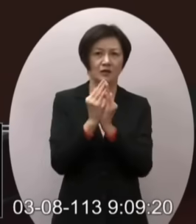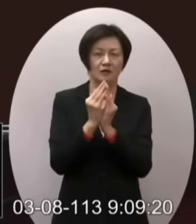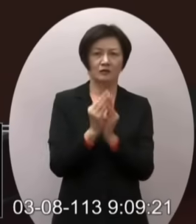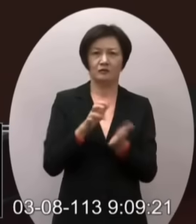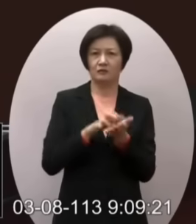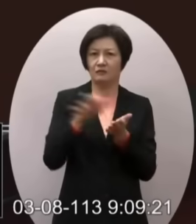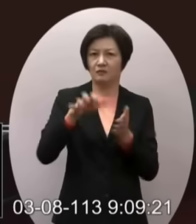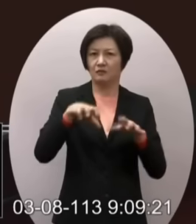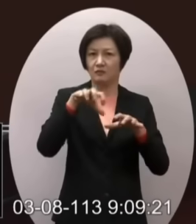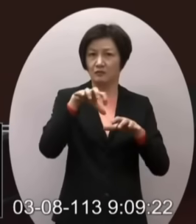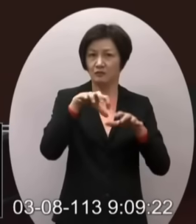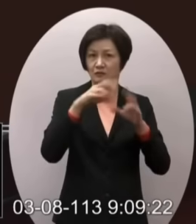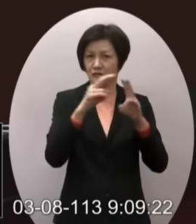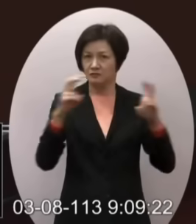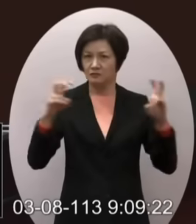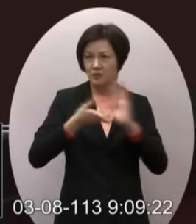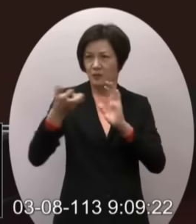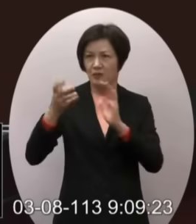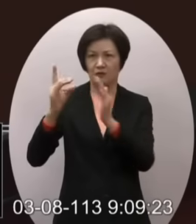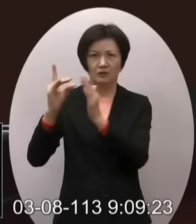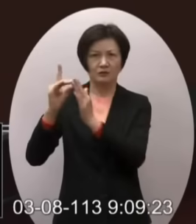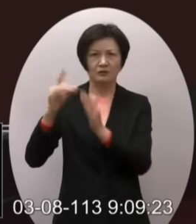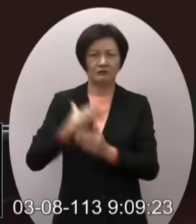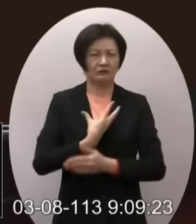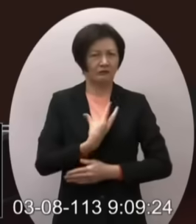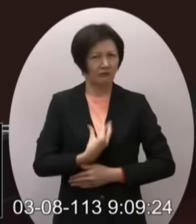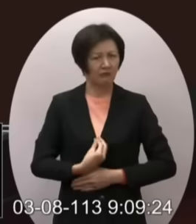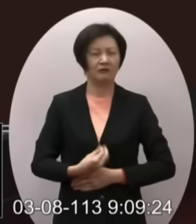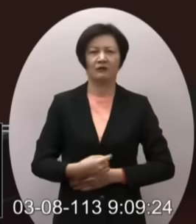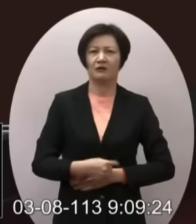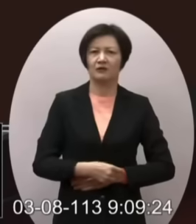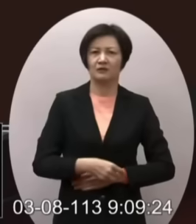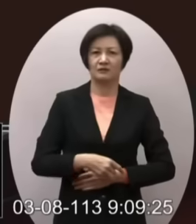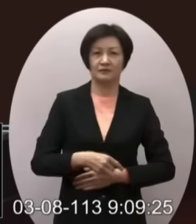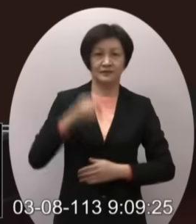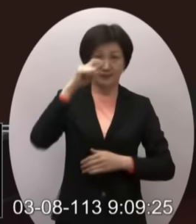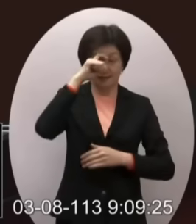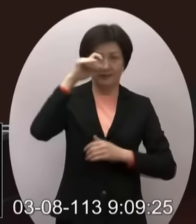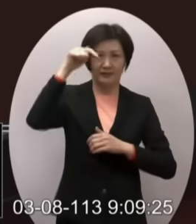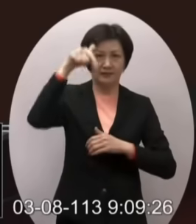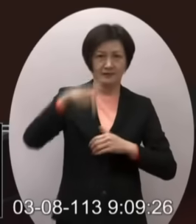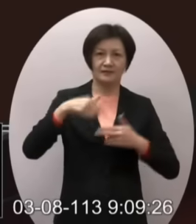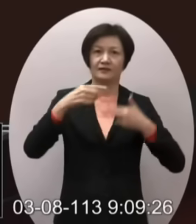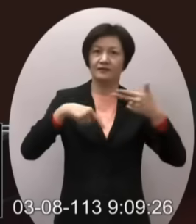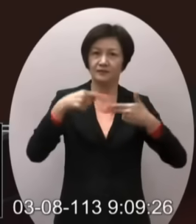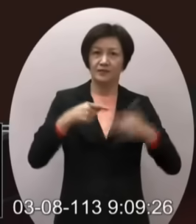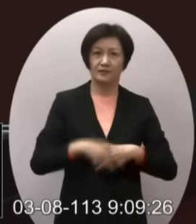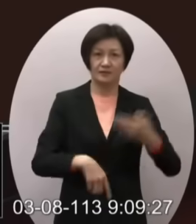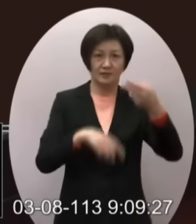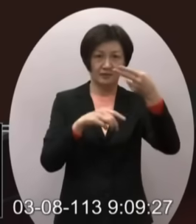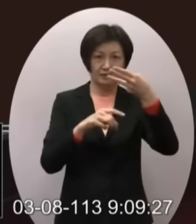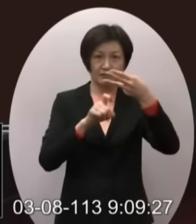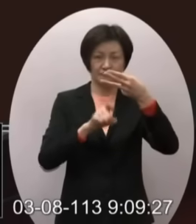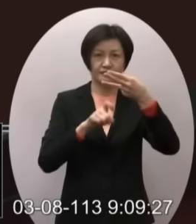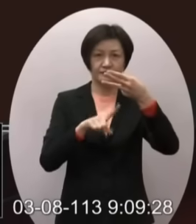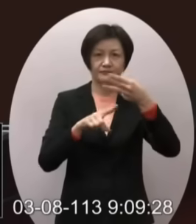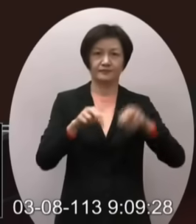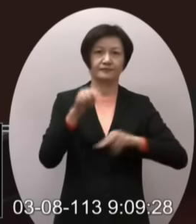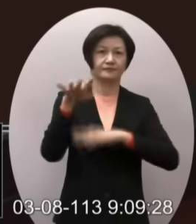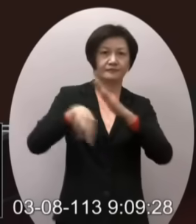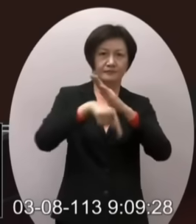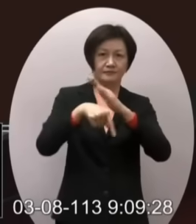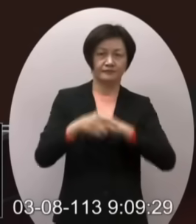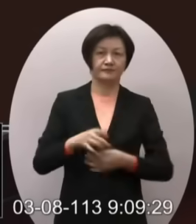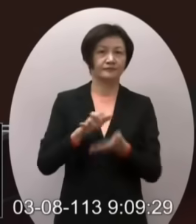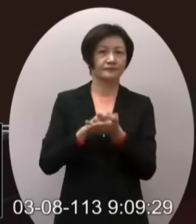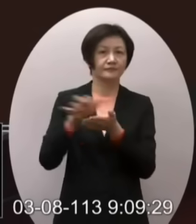空城搬迁户的委屈与无奈，并在下周3月11日的行政院航空